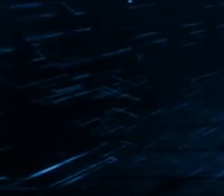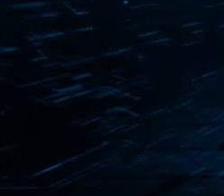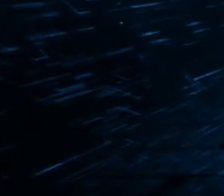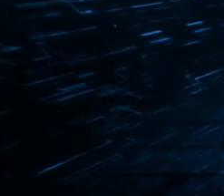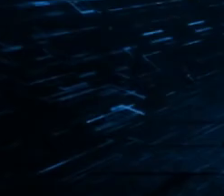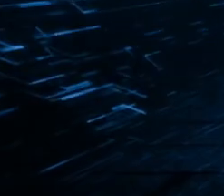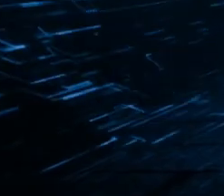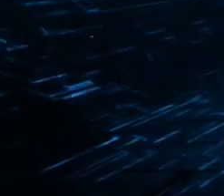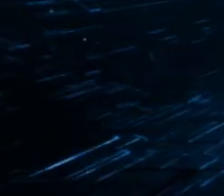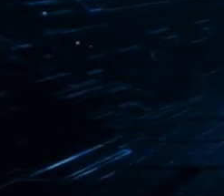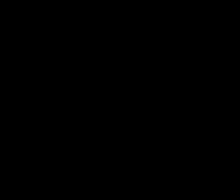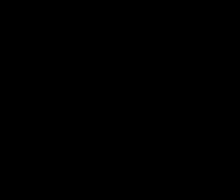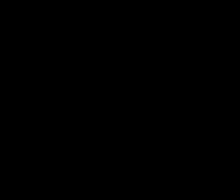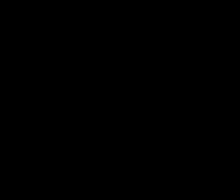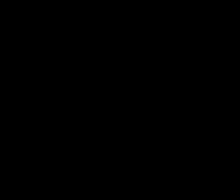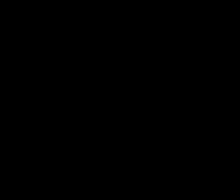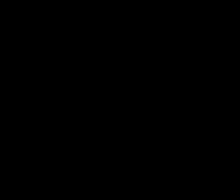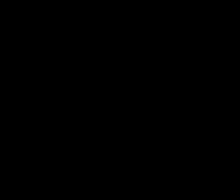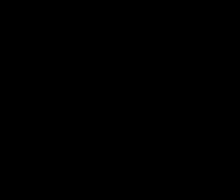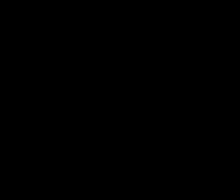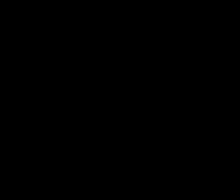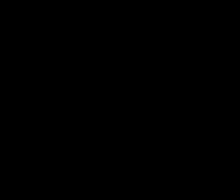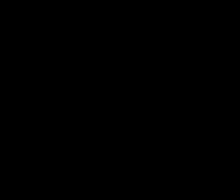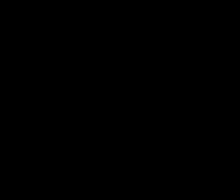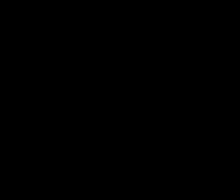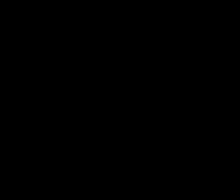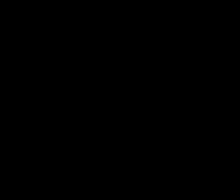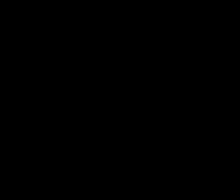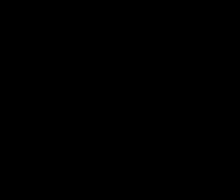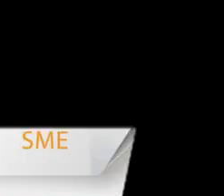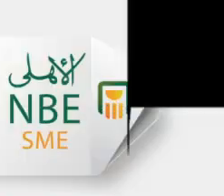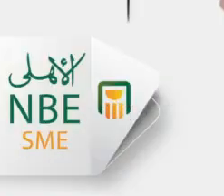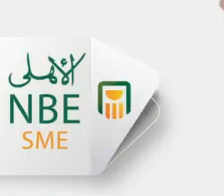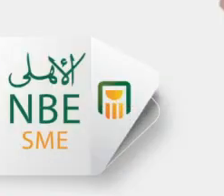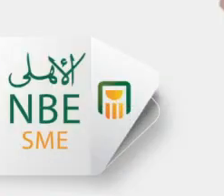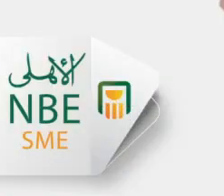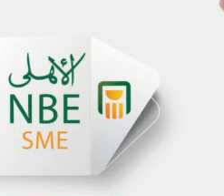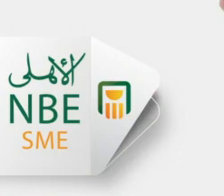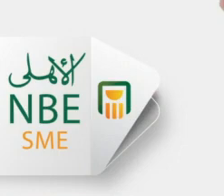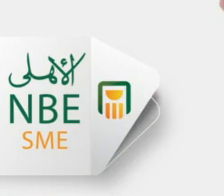هذا البرنامج برعاية